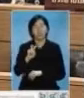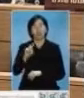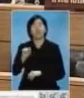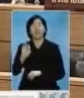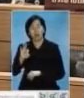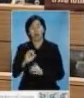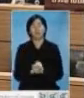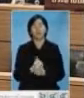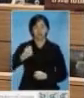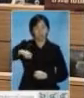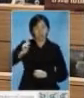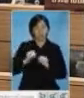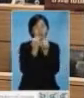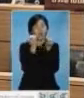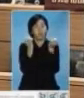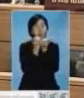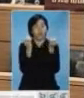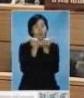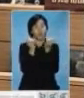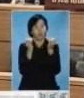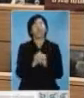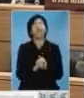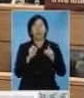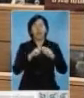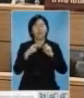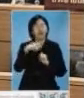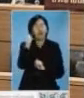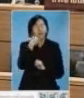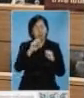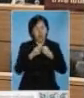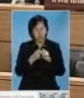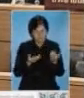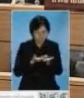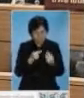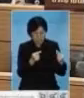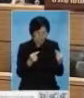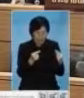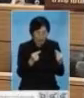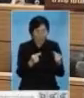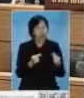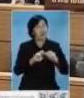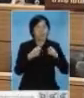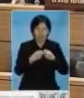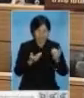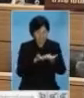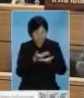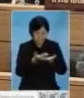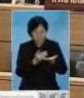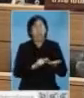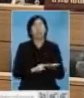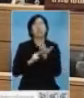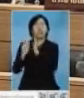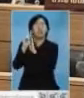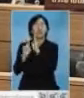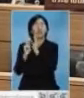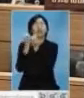าลรัฐธรรมนูญที่ทุกครั้งที่เกิดปัญหาขึ้นมาประเทศวิกฤตก็ส่งไปที่ศาลรัฐธรรมนูญในมาตรา